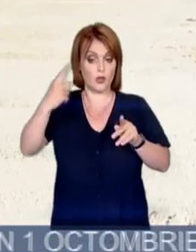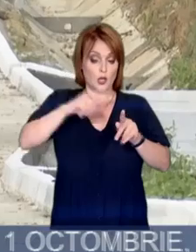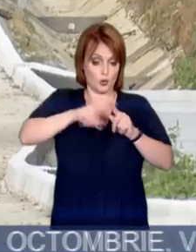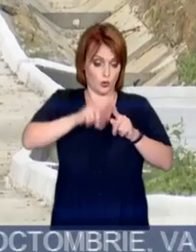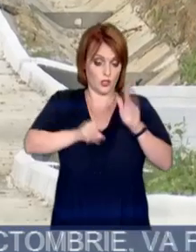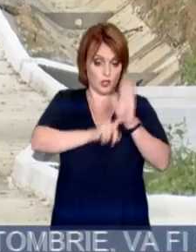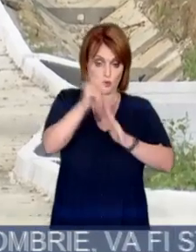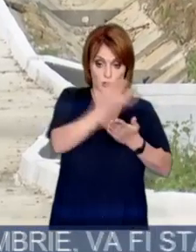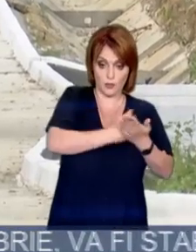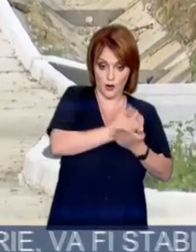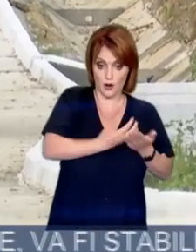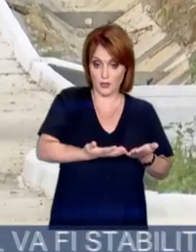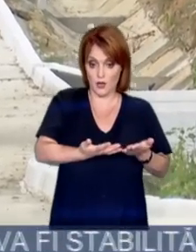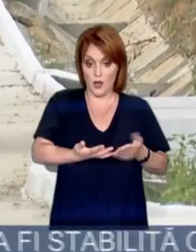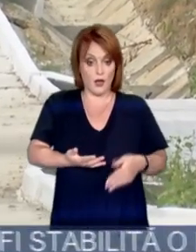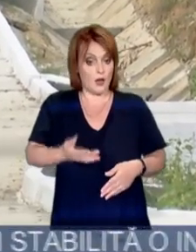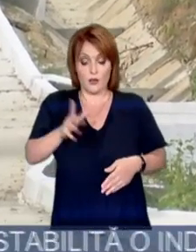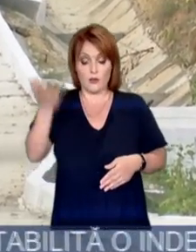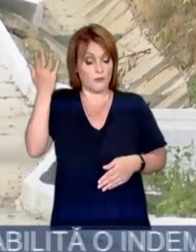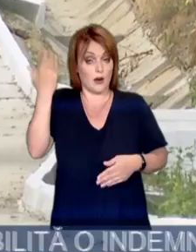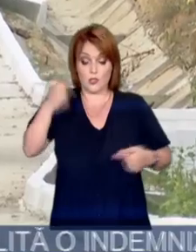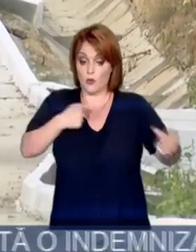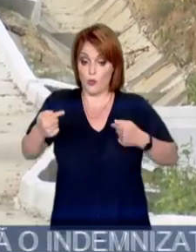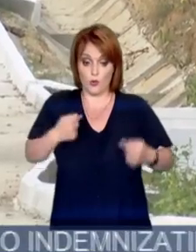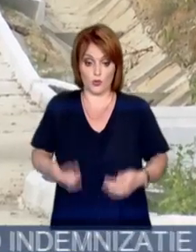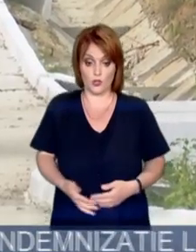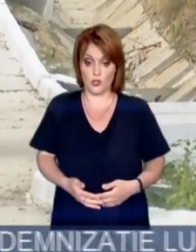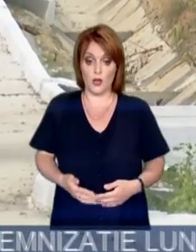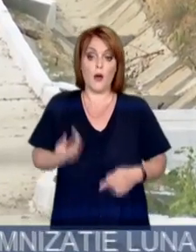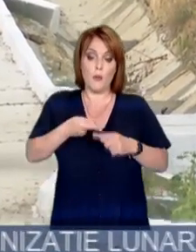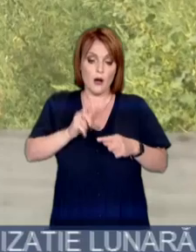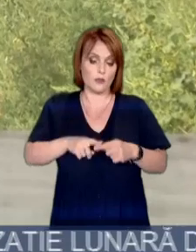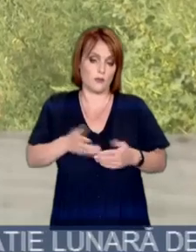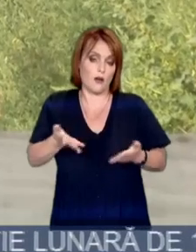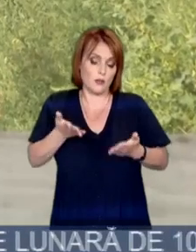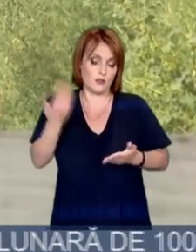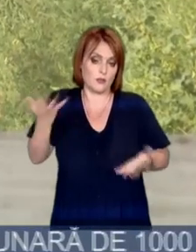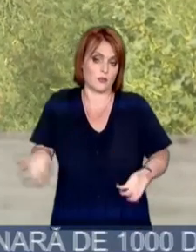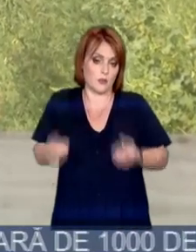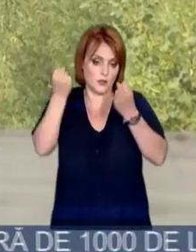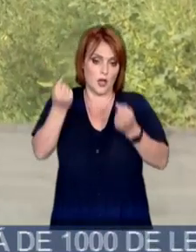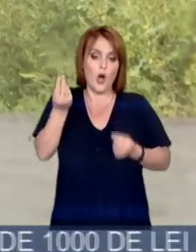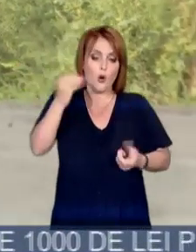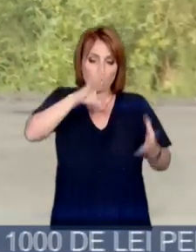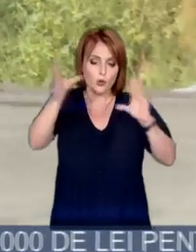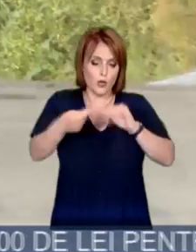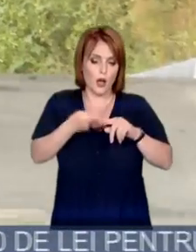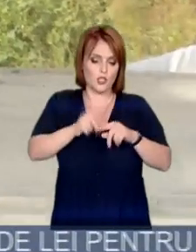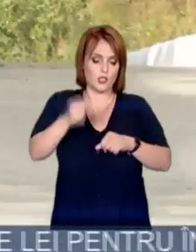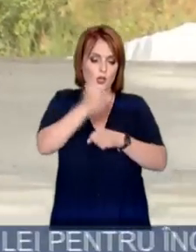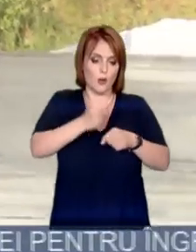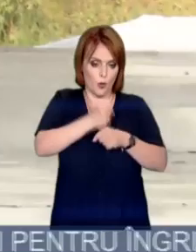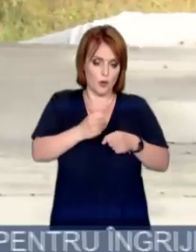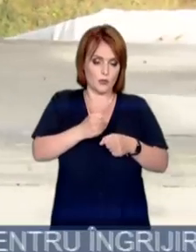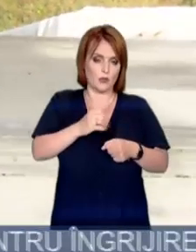cetățenii care locuiesc în zona asta, aici undeva e a treia parte din satul nostru. Costul total al lucrărilor se ridică la